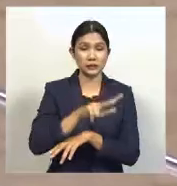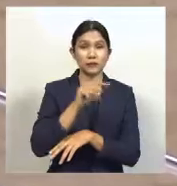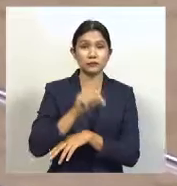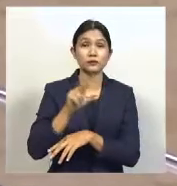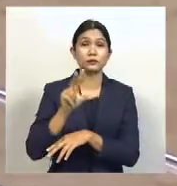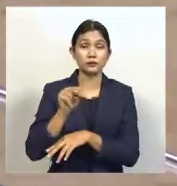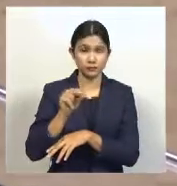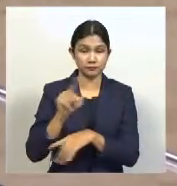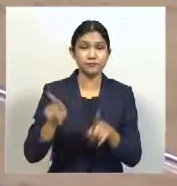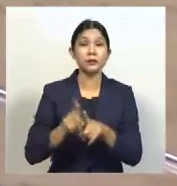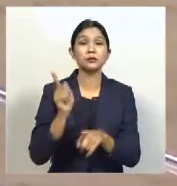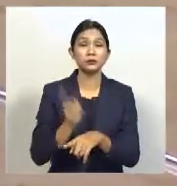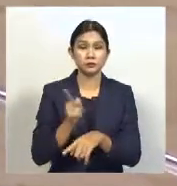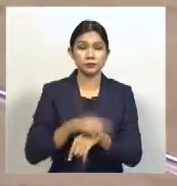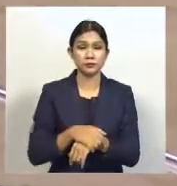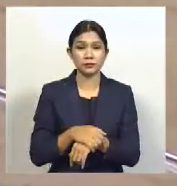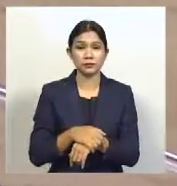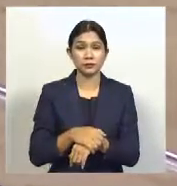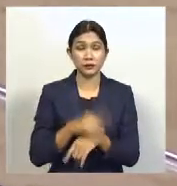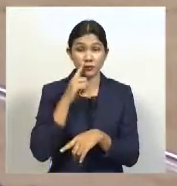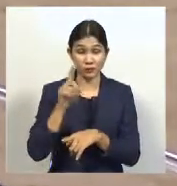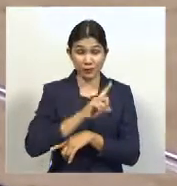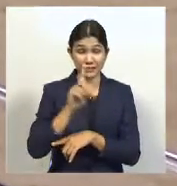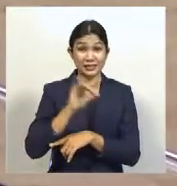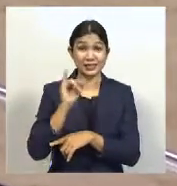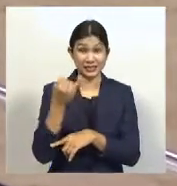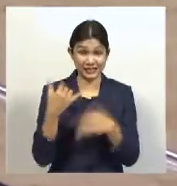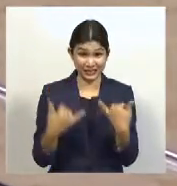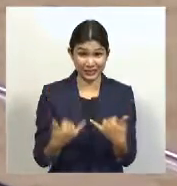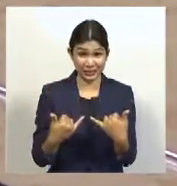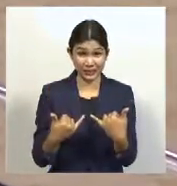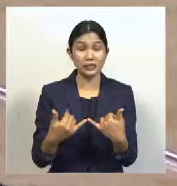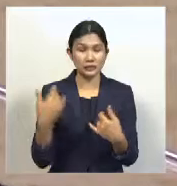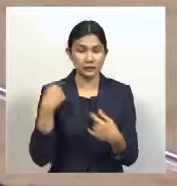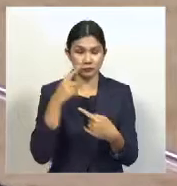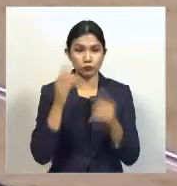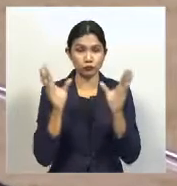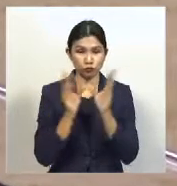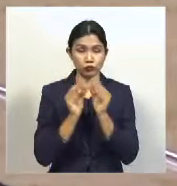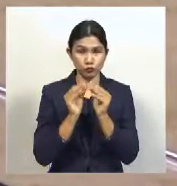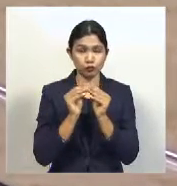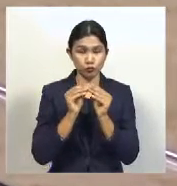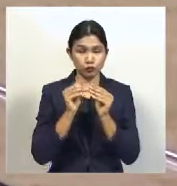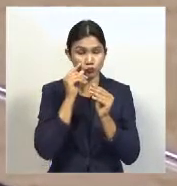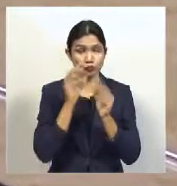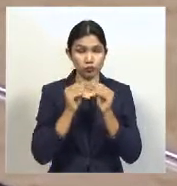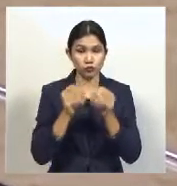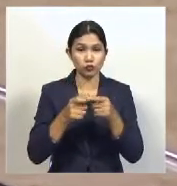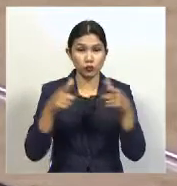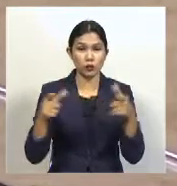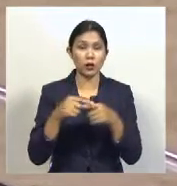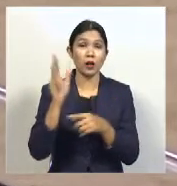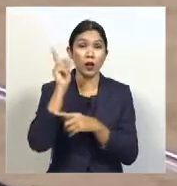15:30 นาทีดังเดิมวันจันทร์ที่จะถึงเนี่ยจะมีการประชุมใหญ่กันอีกครั้งหนึ่งแล้วก็จะแถลงข่